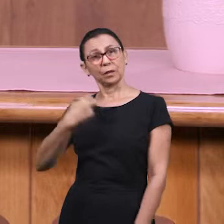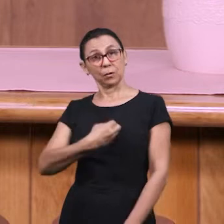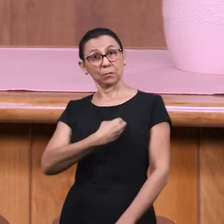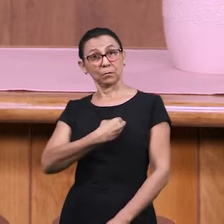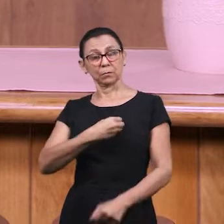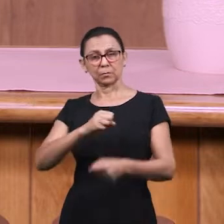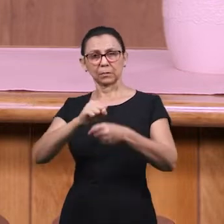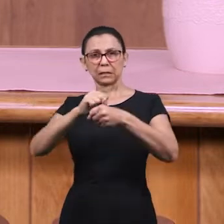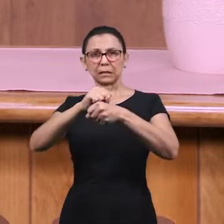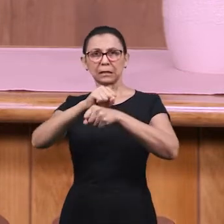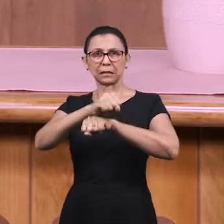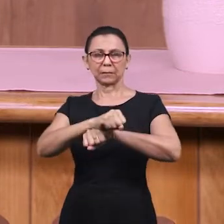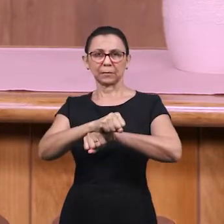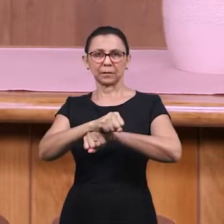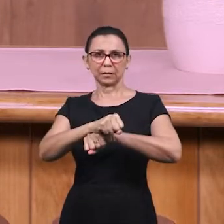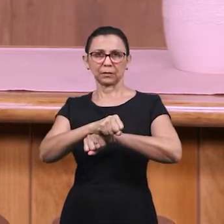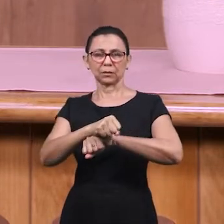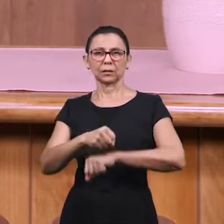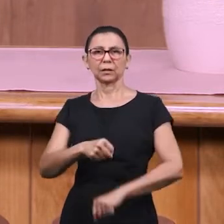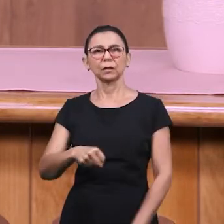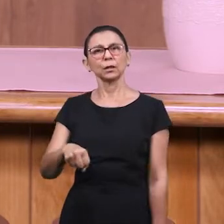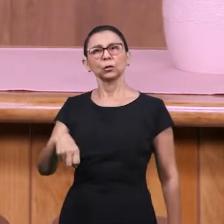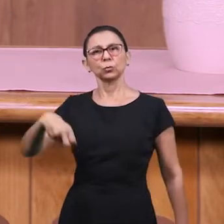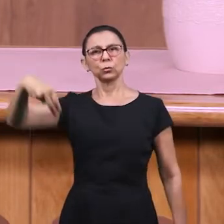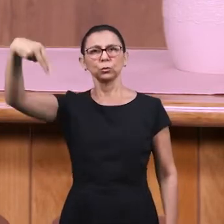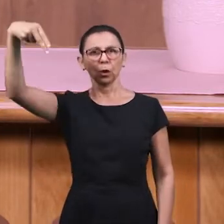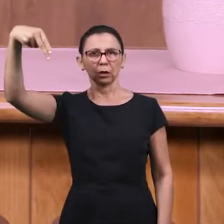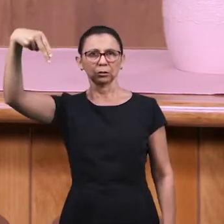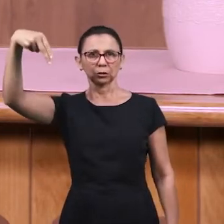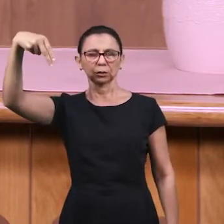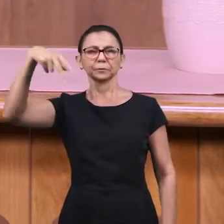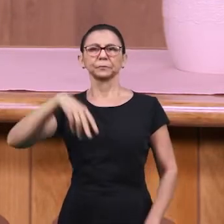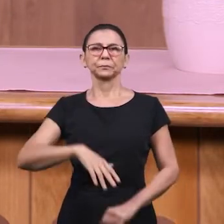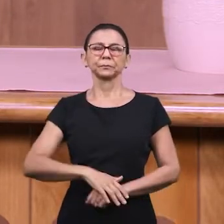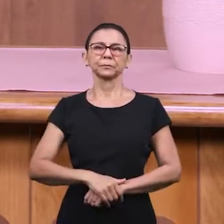на семинаре на севере нашей страны. Это